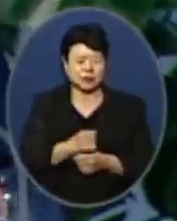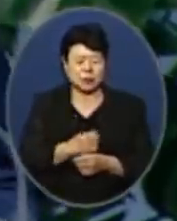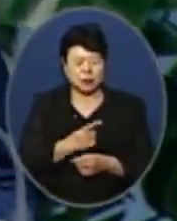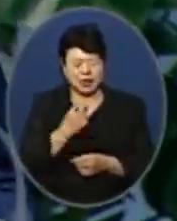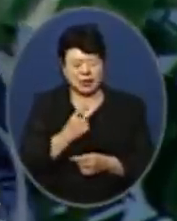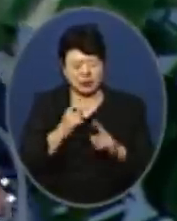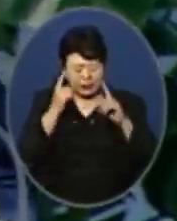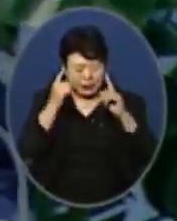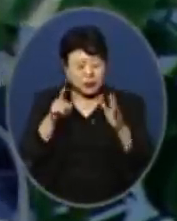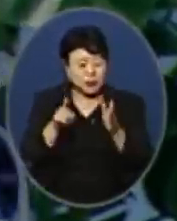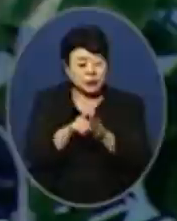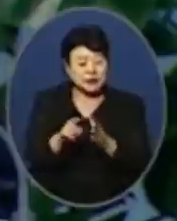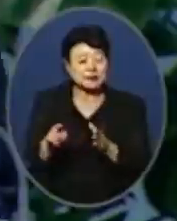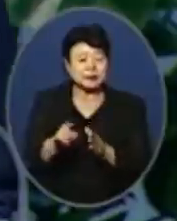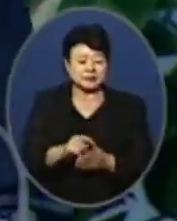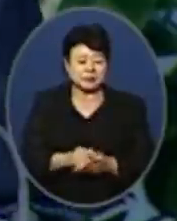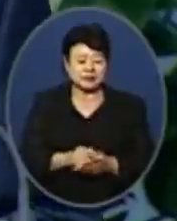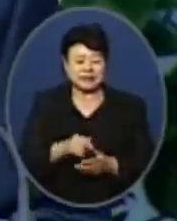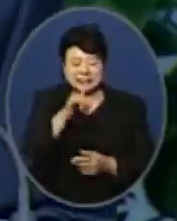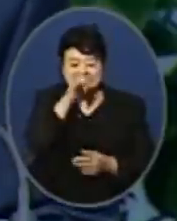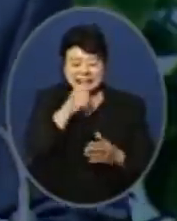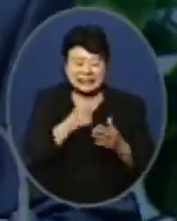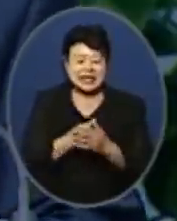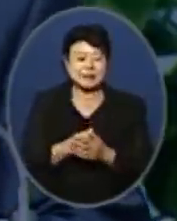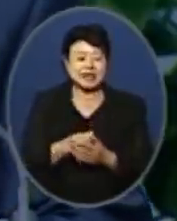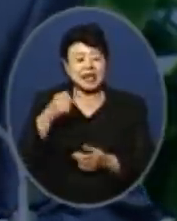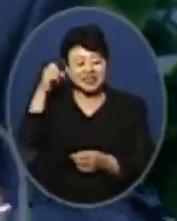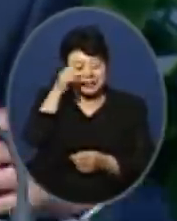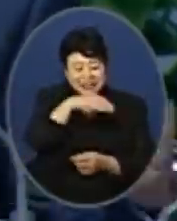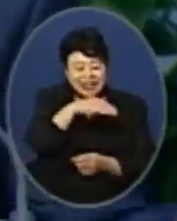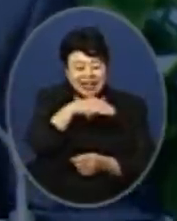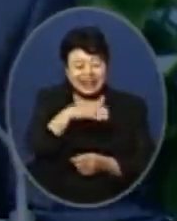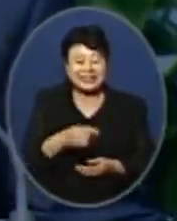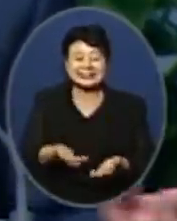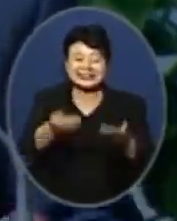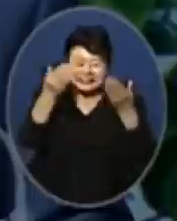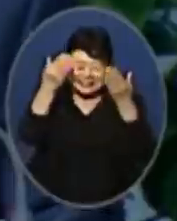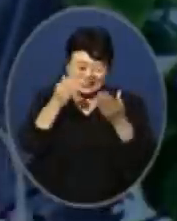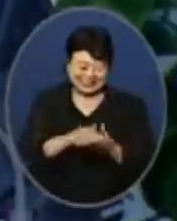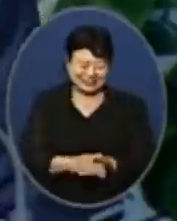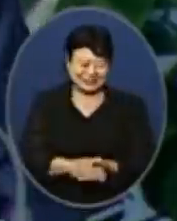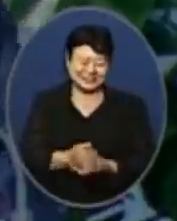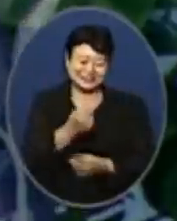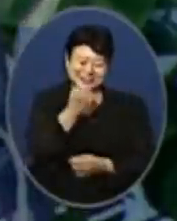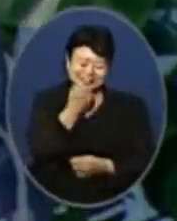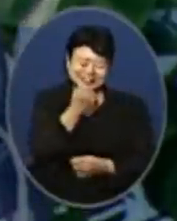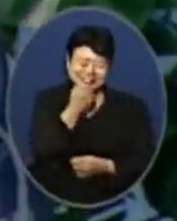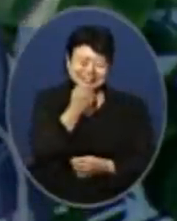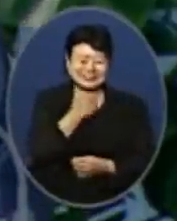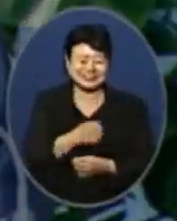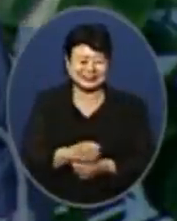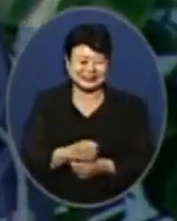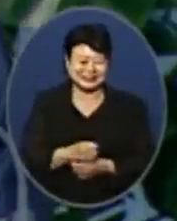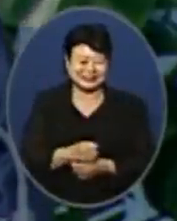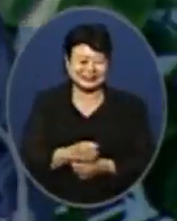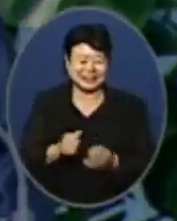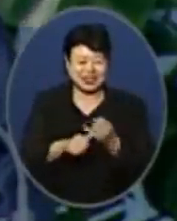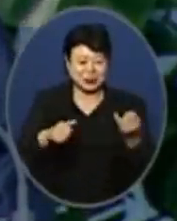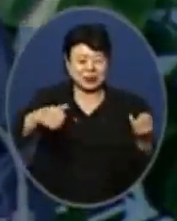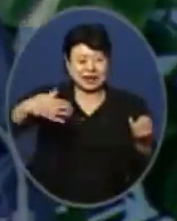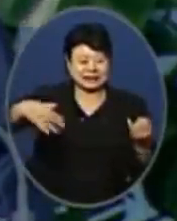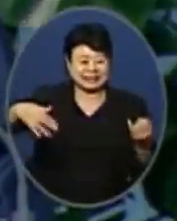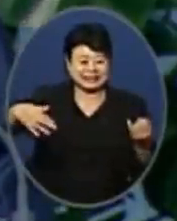하더라도 믿음과 신뢰가 있기 때문에 그냥 지나가는 말로 듣고, 아직 이혼 안